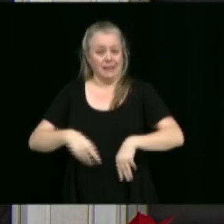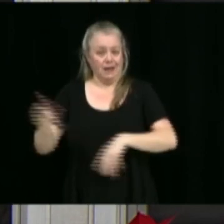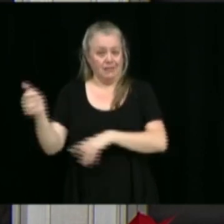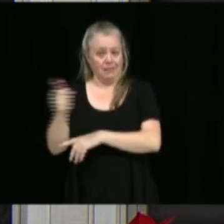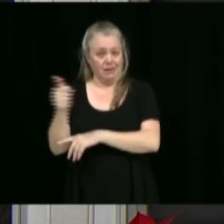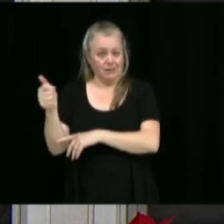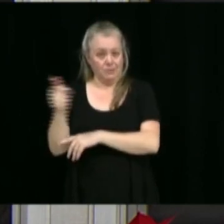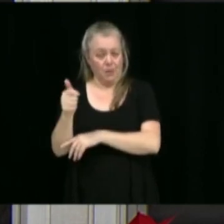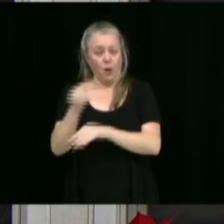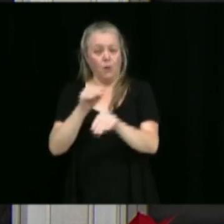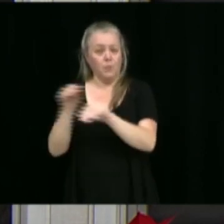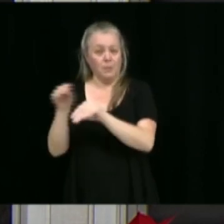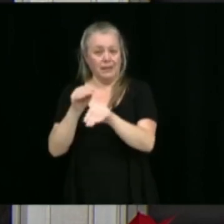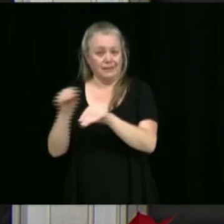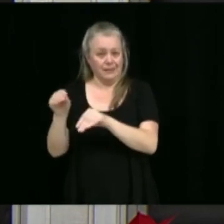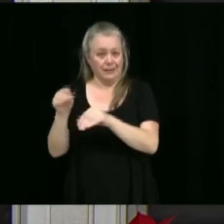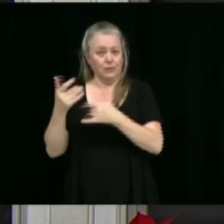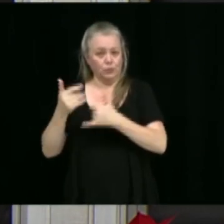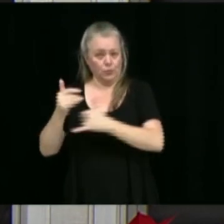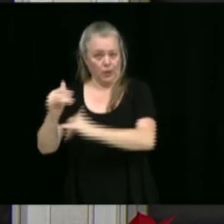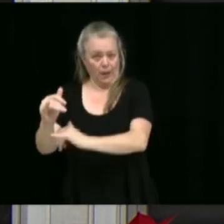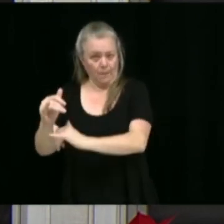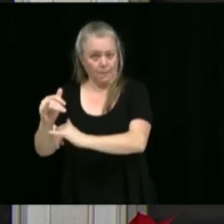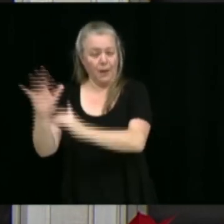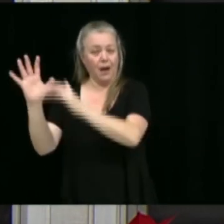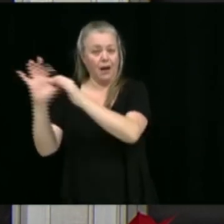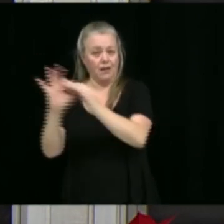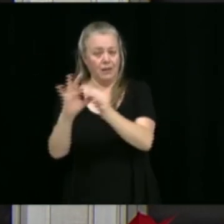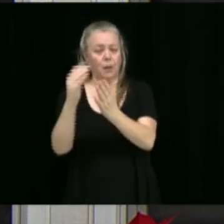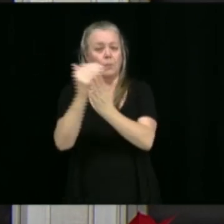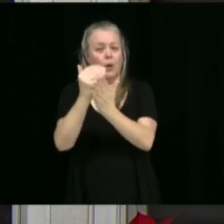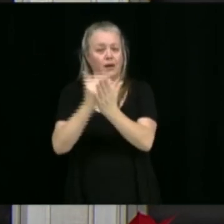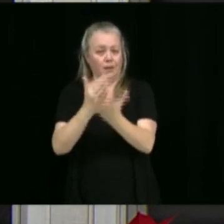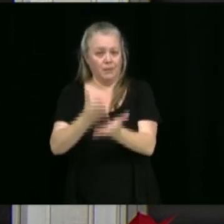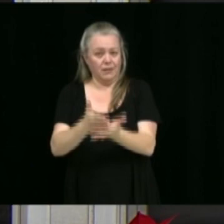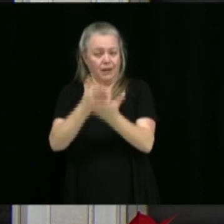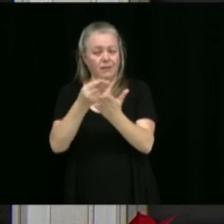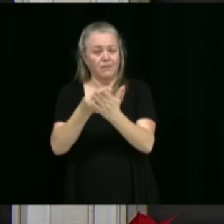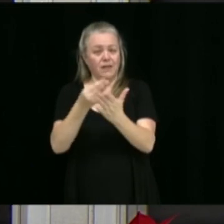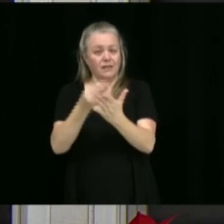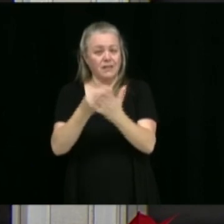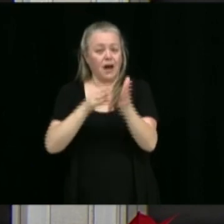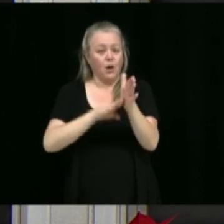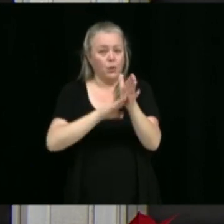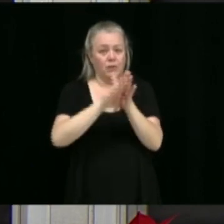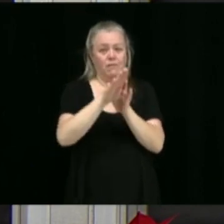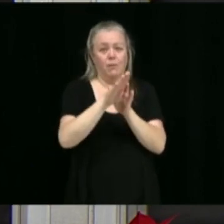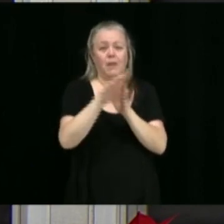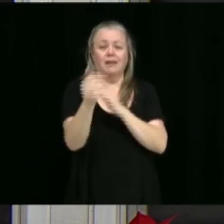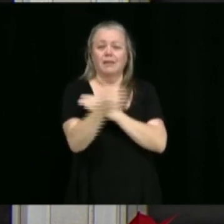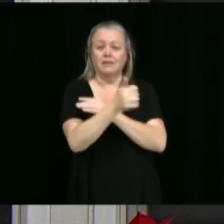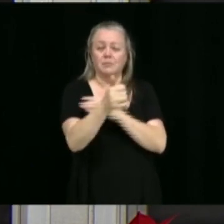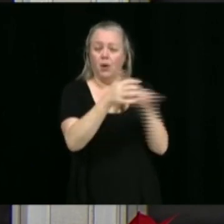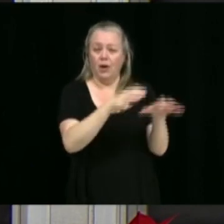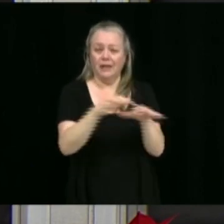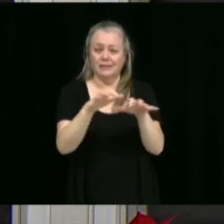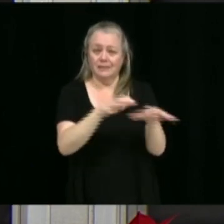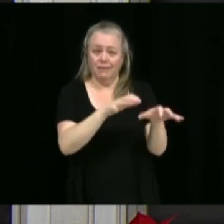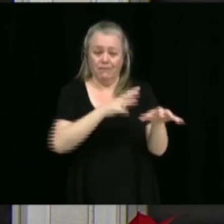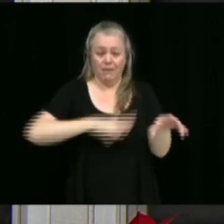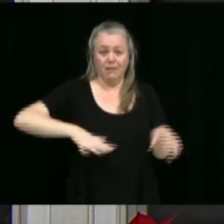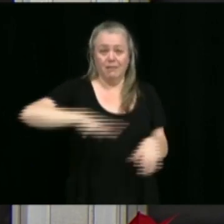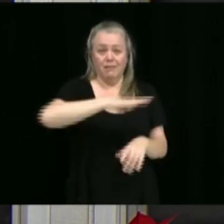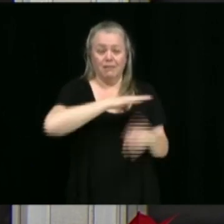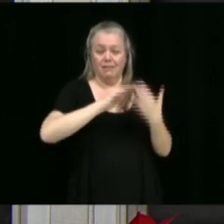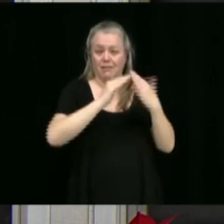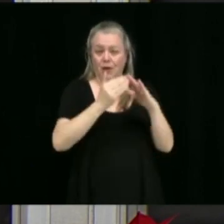Mobilité durable dans le cadre du programme d'aide financière au développement des transports actifs et dans les périmètres urbains pour